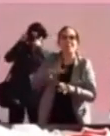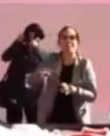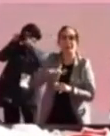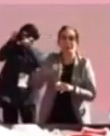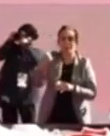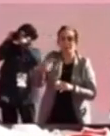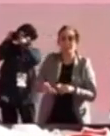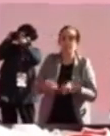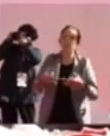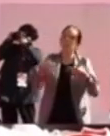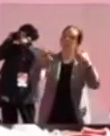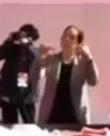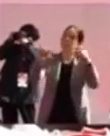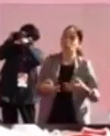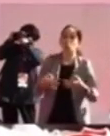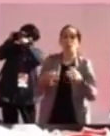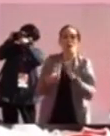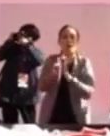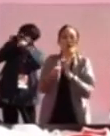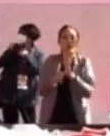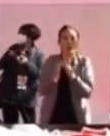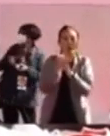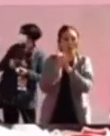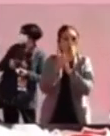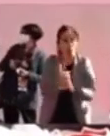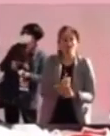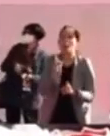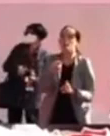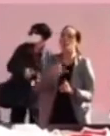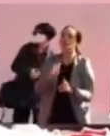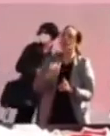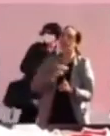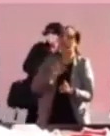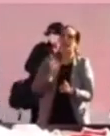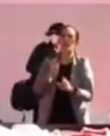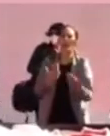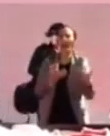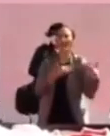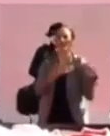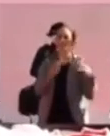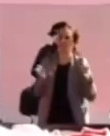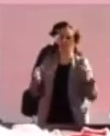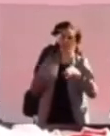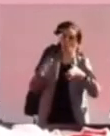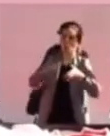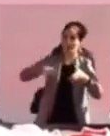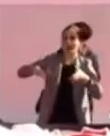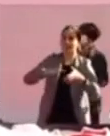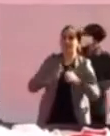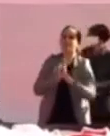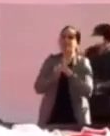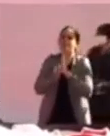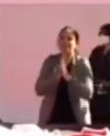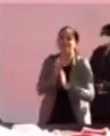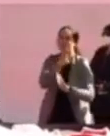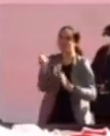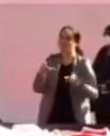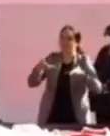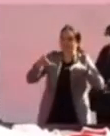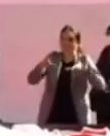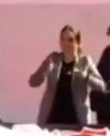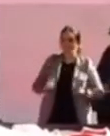le regole che crede nella responsabilità collettiva quindi vi invito tutti a restare seduti a restare solo fisicamente